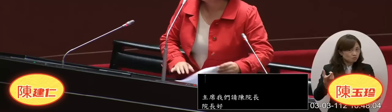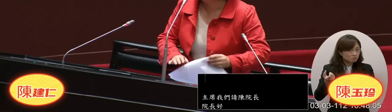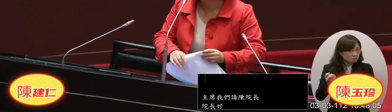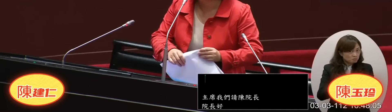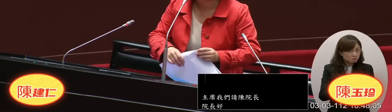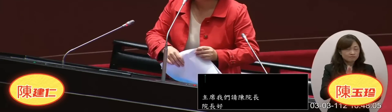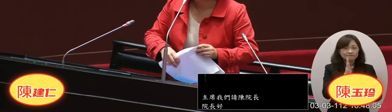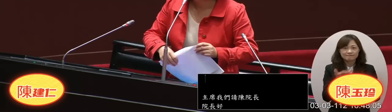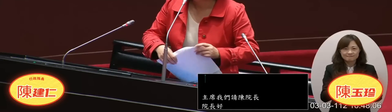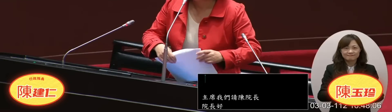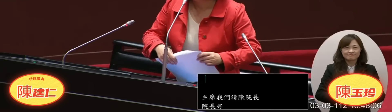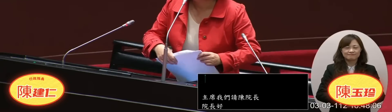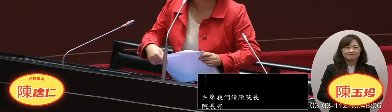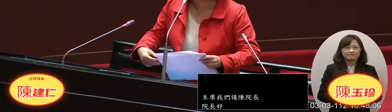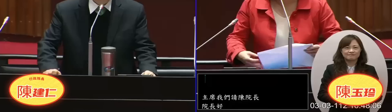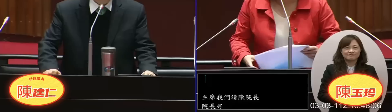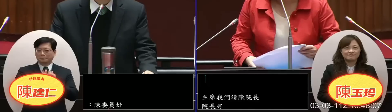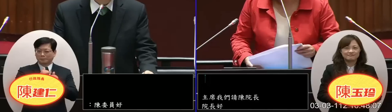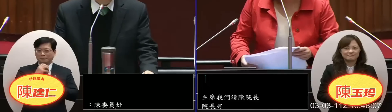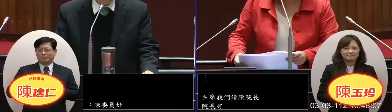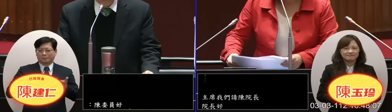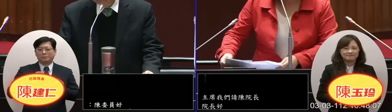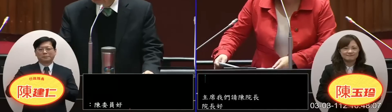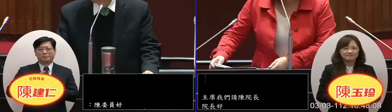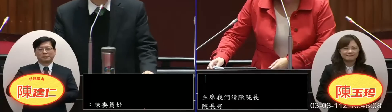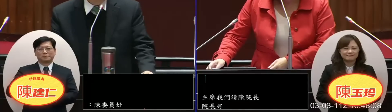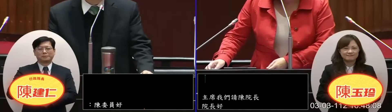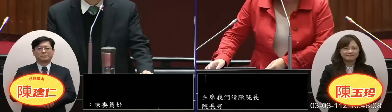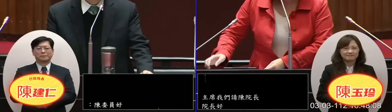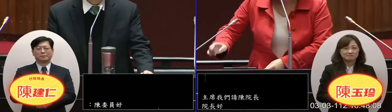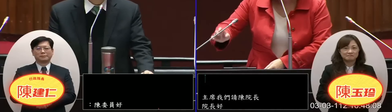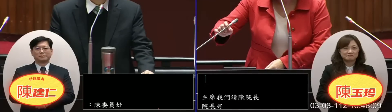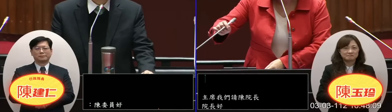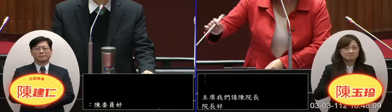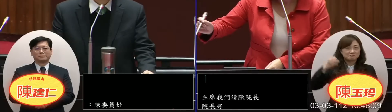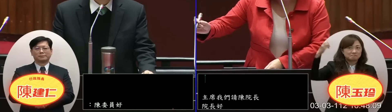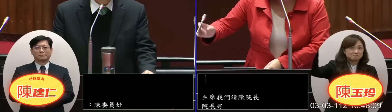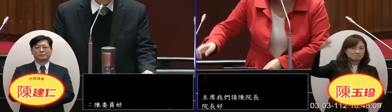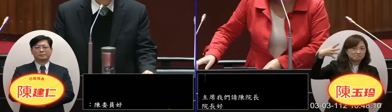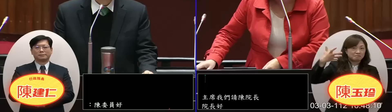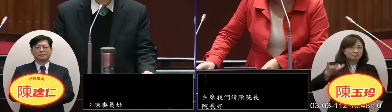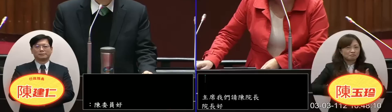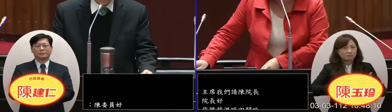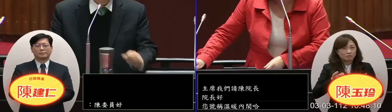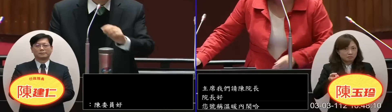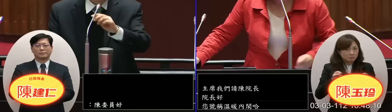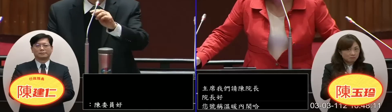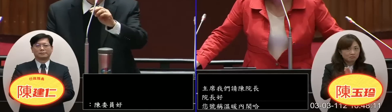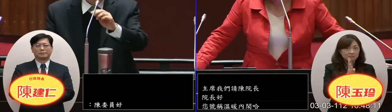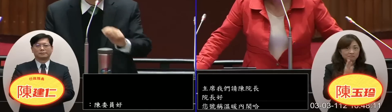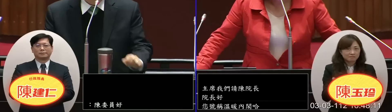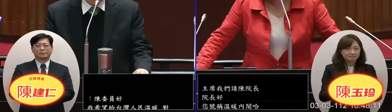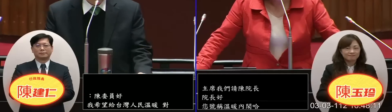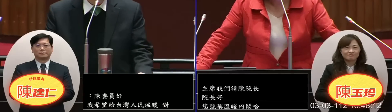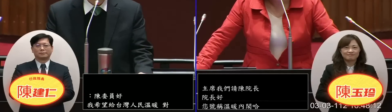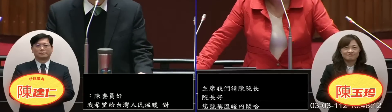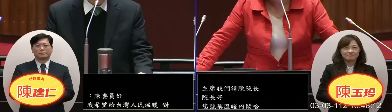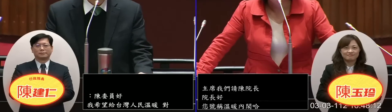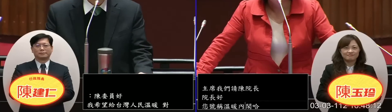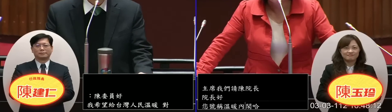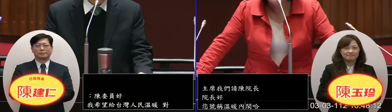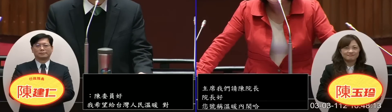我们希望给台湾人民温暖，哦、 像阳光普照一样的温暖吗？ 啊、